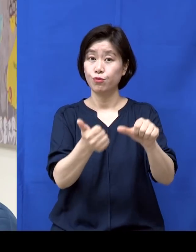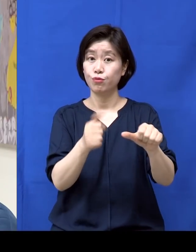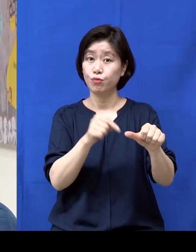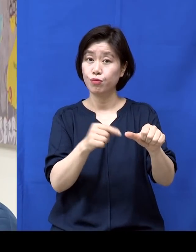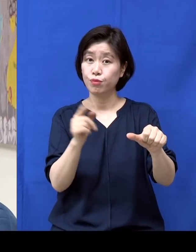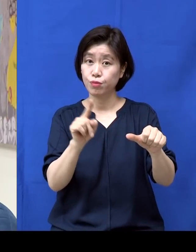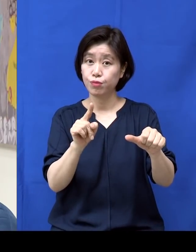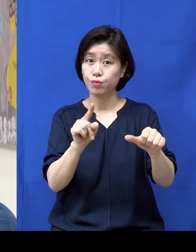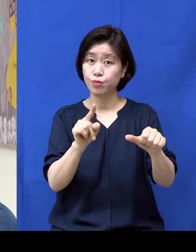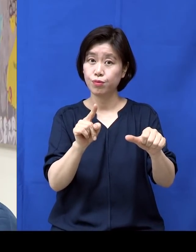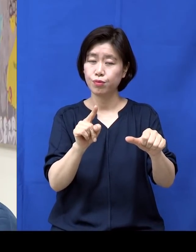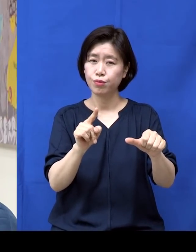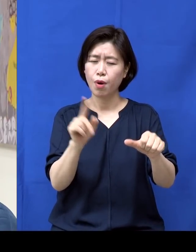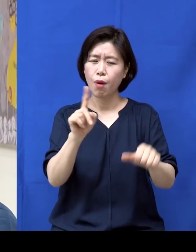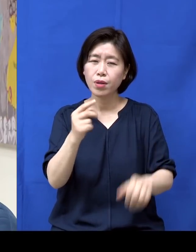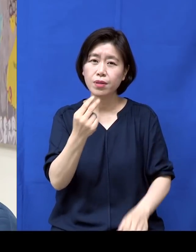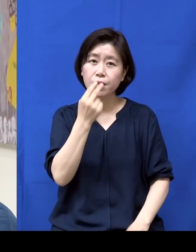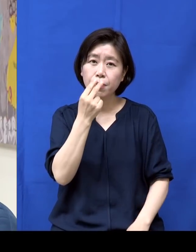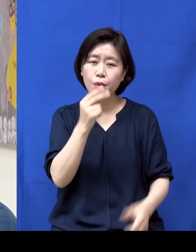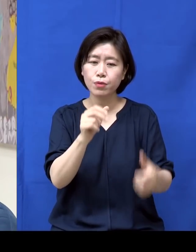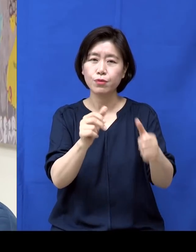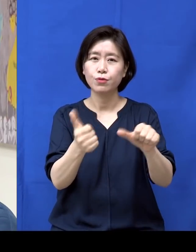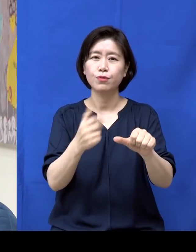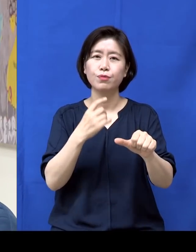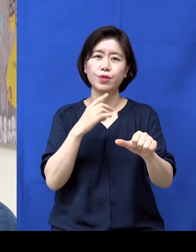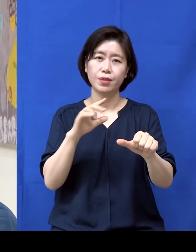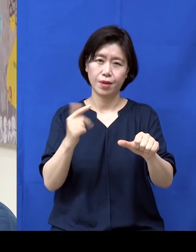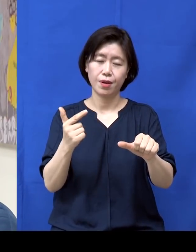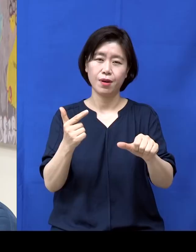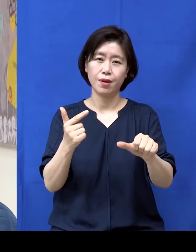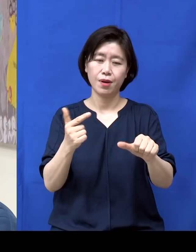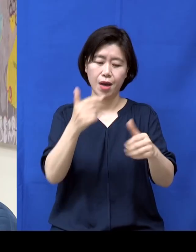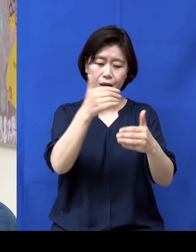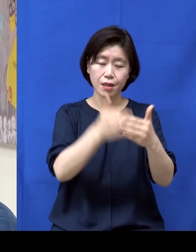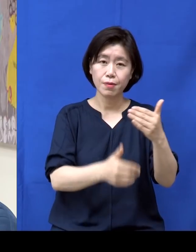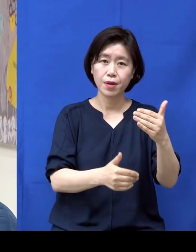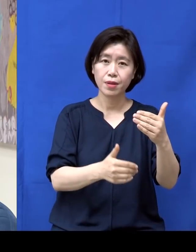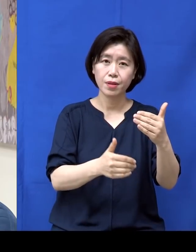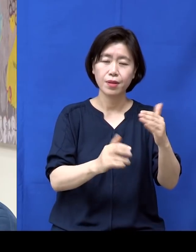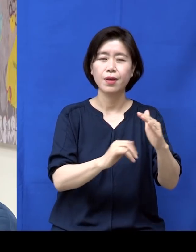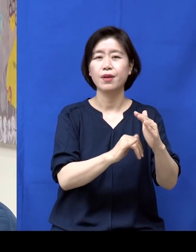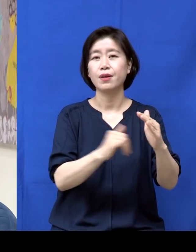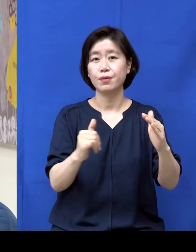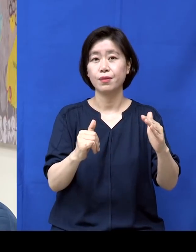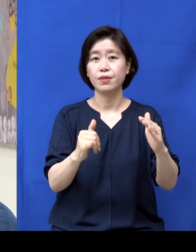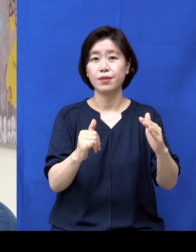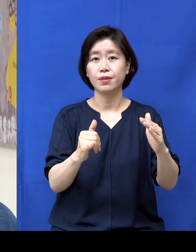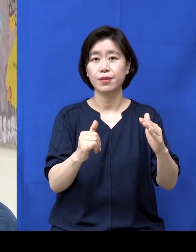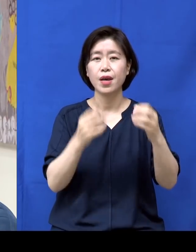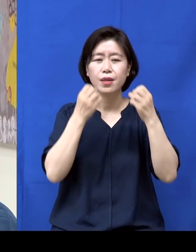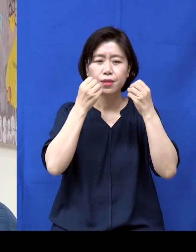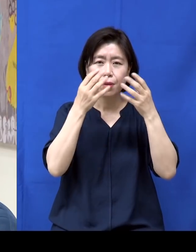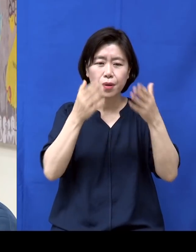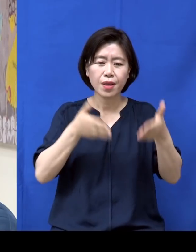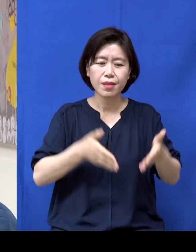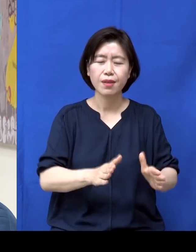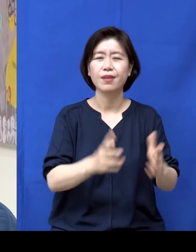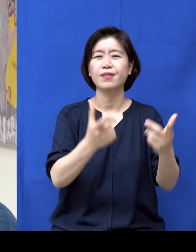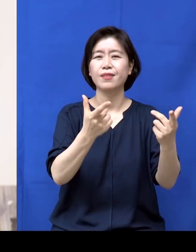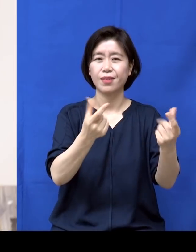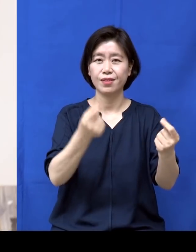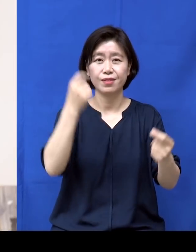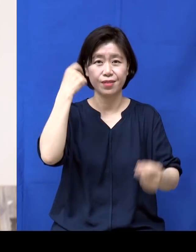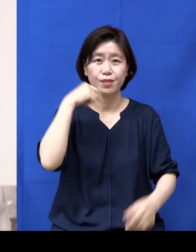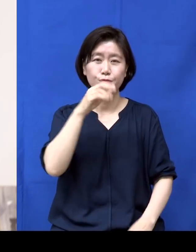한 생명의 죽음을 통해서 그 사람의 죽음뿐만이 아니라 남아있는 가족이 새로운 질적으로 다른 가족으로 재탄생하는 걸